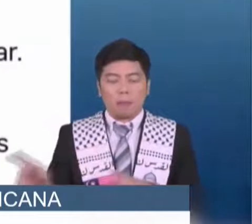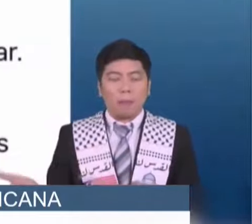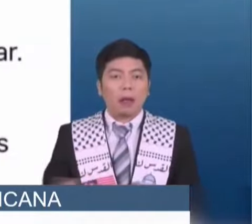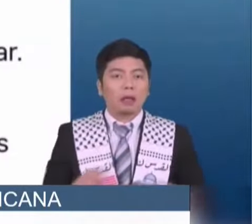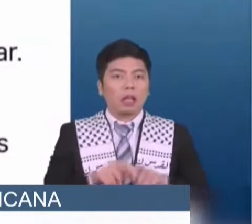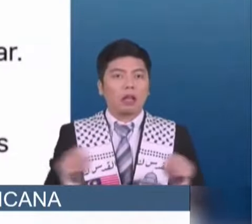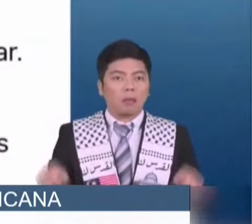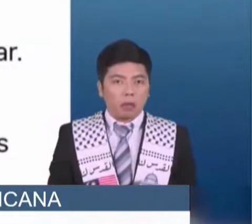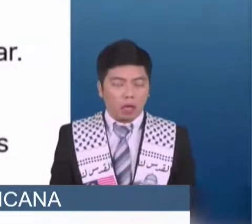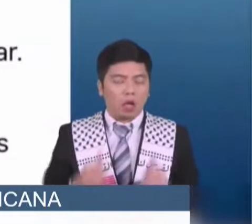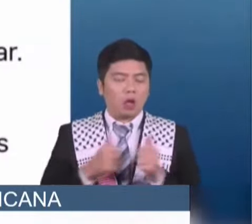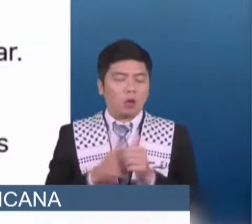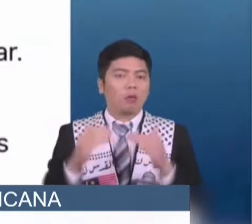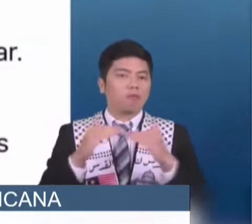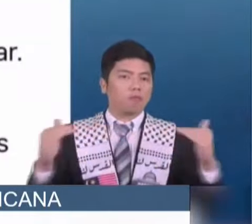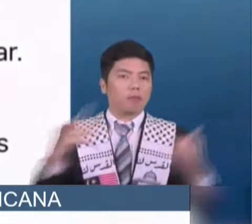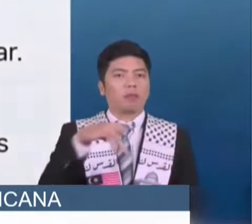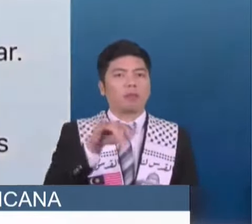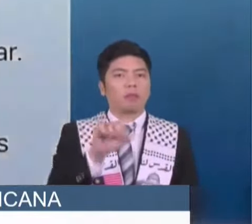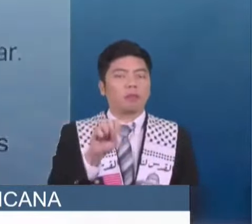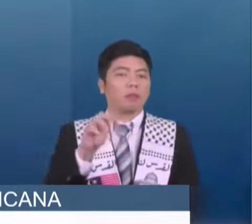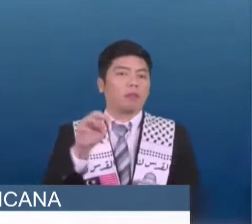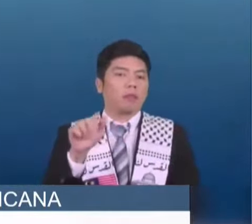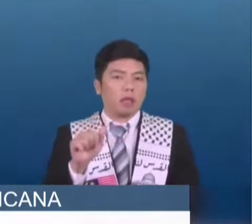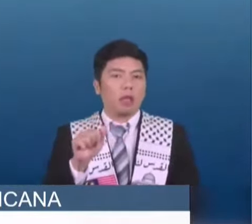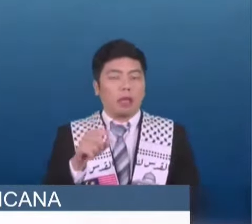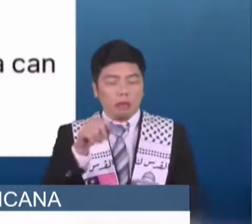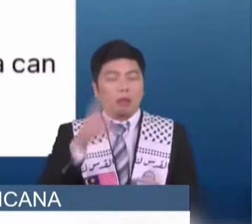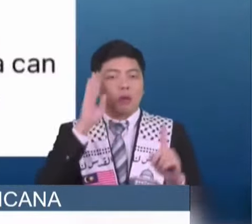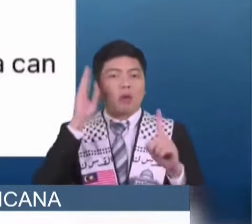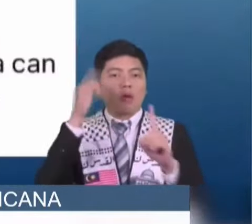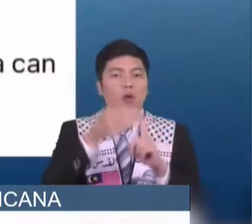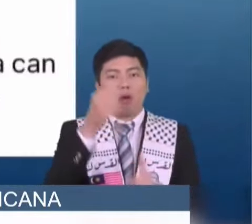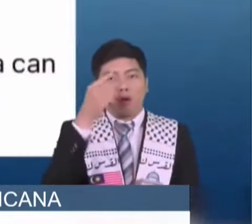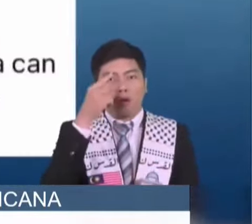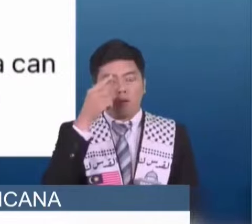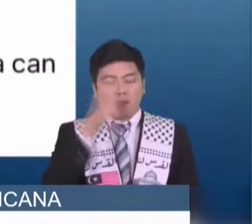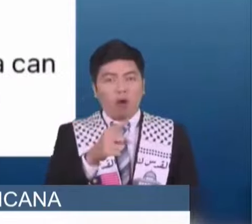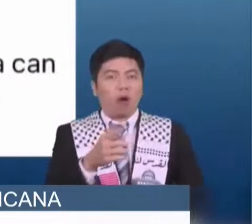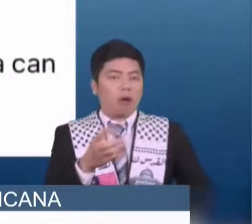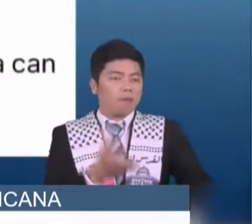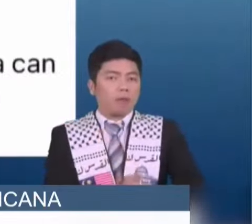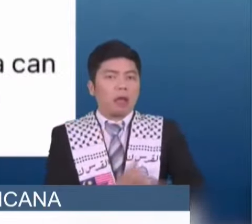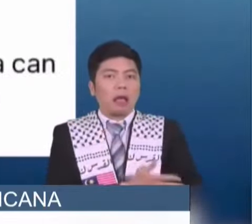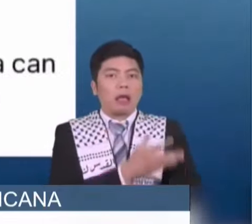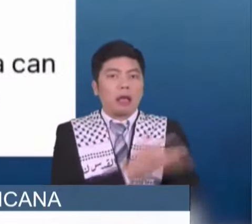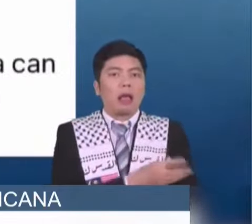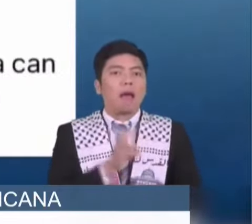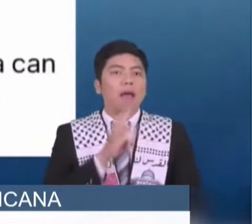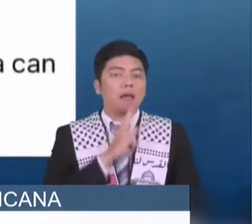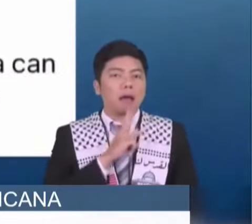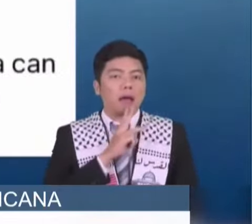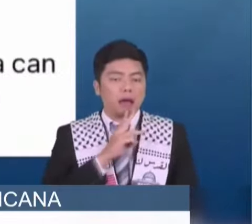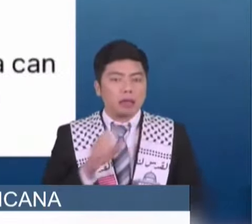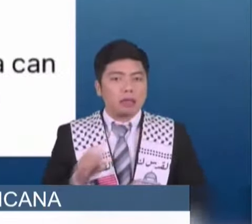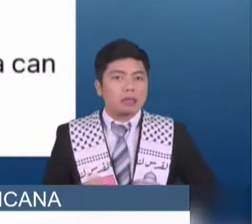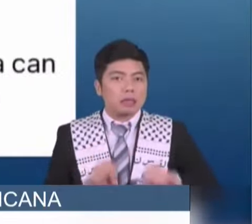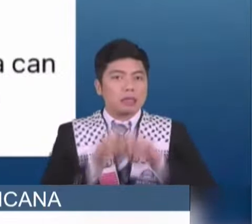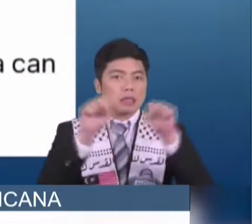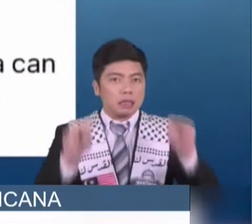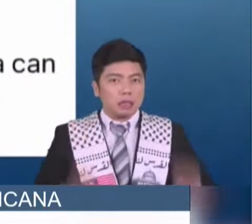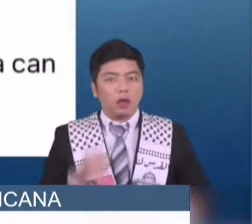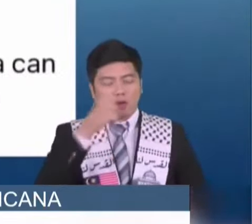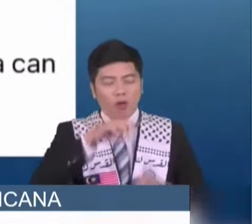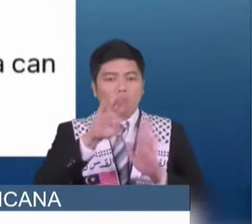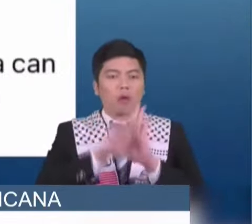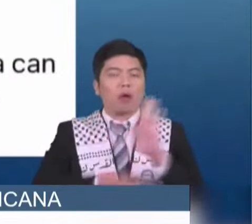ngau benua. Dekat ditusun belalau ke PISMA dikenang ngadu ke sistem parit ngau tali air bak kanda menteri ngambil ke uling orang ke penuh sabah besarnya